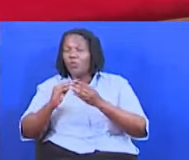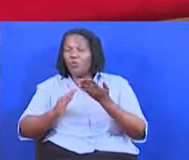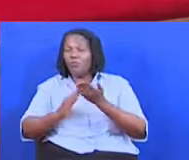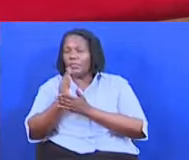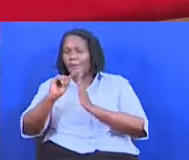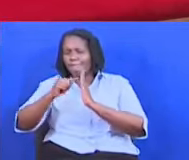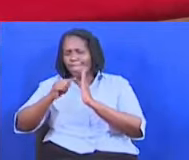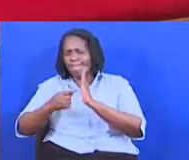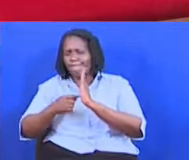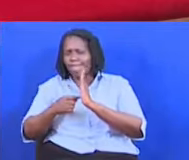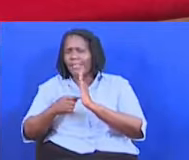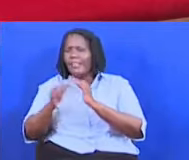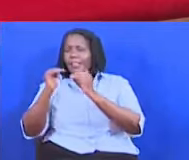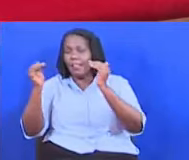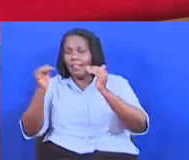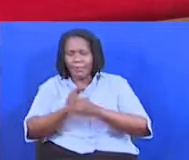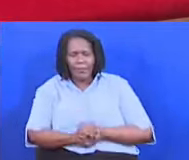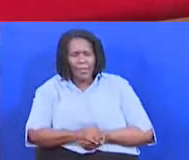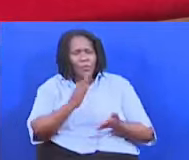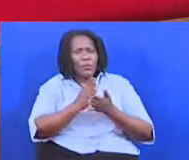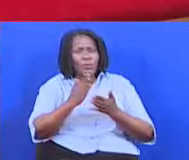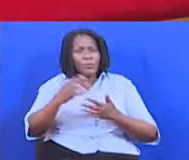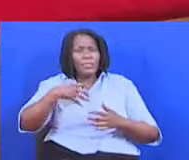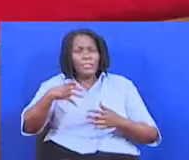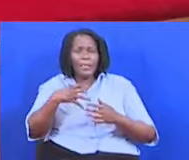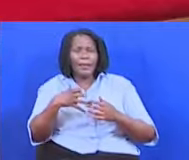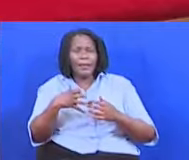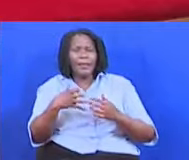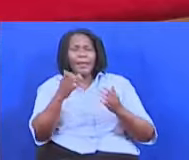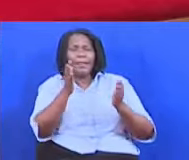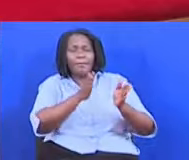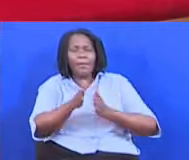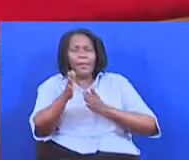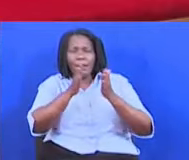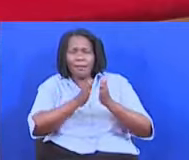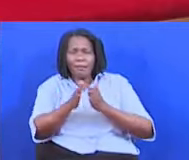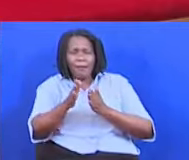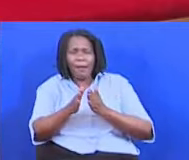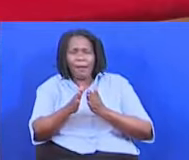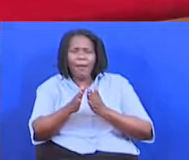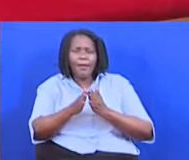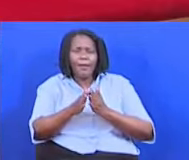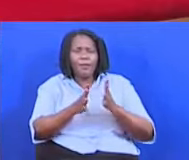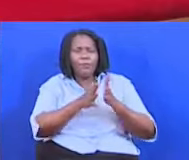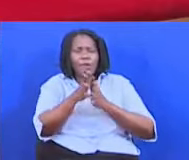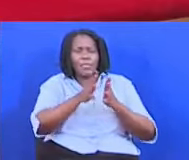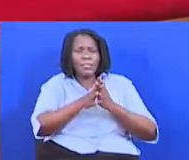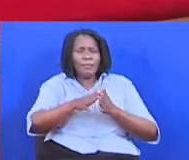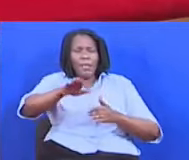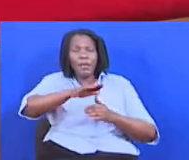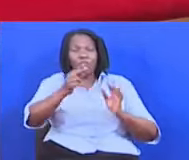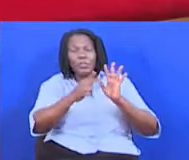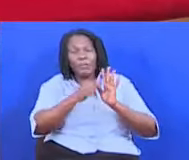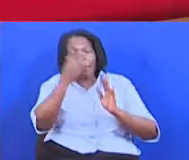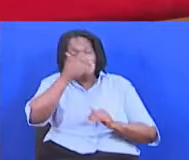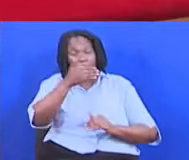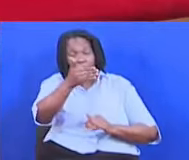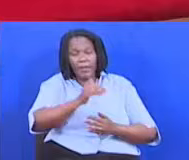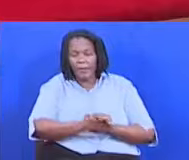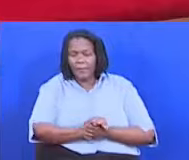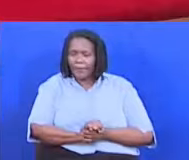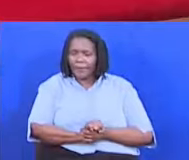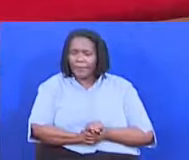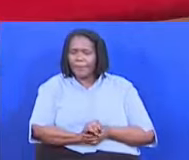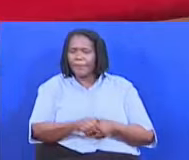imeandaa mkakati wa utekelezaji wa diplomasia ya uchumi ambao umeainisha maeneo 7 ya kipaumbele. Maeneo hayo